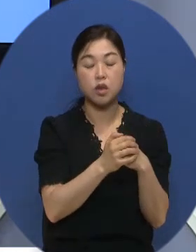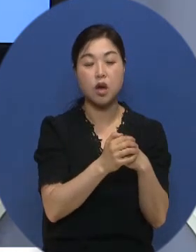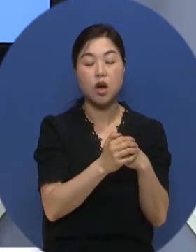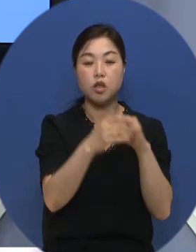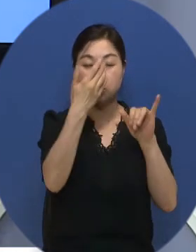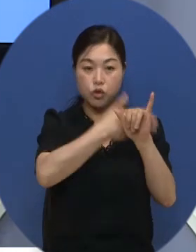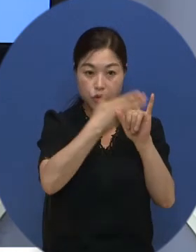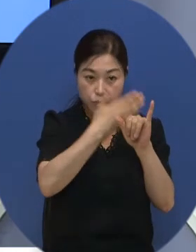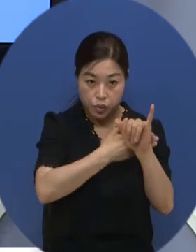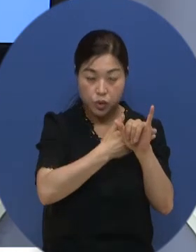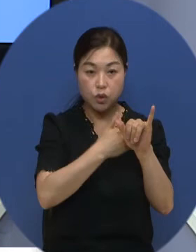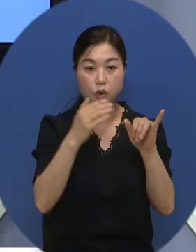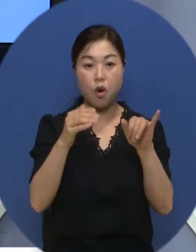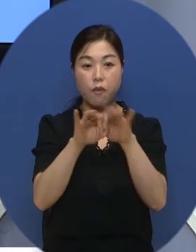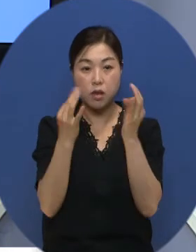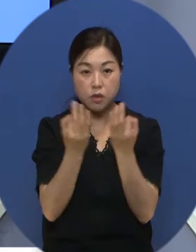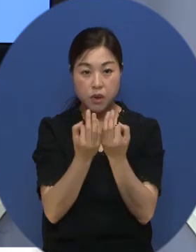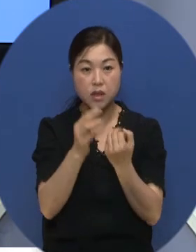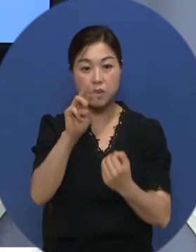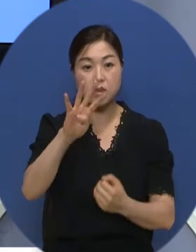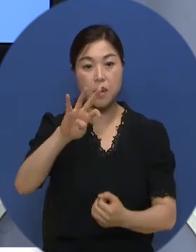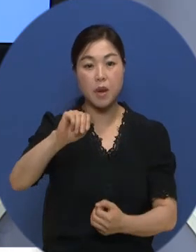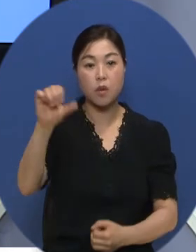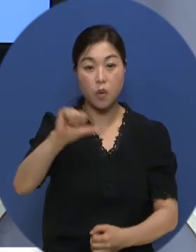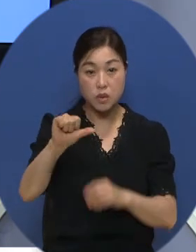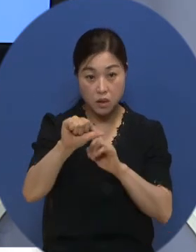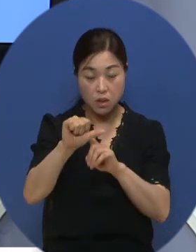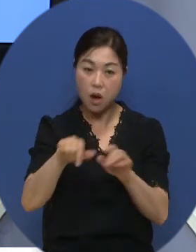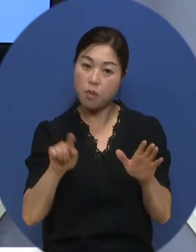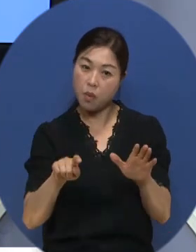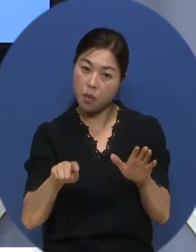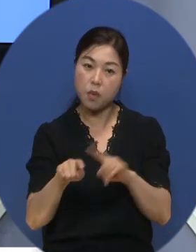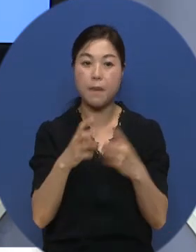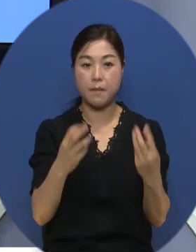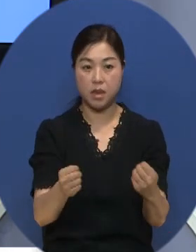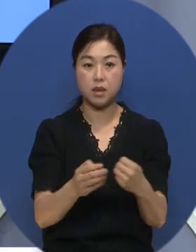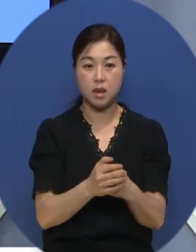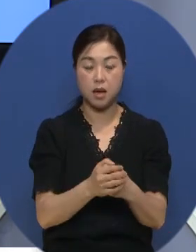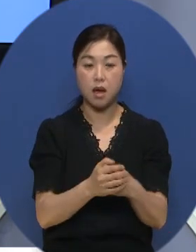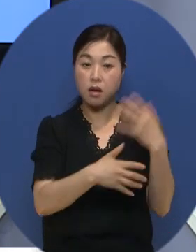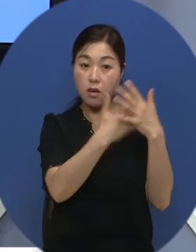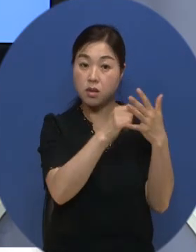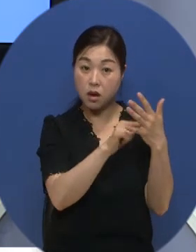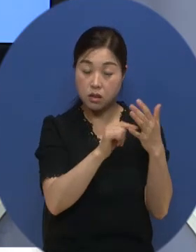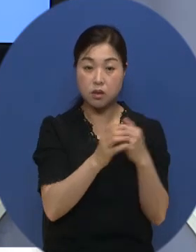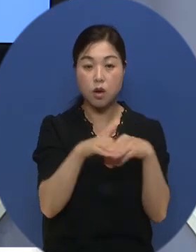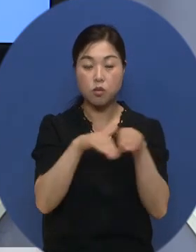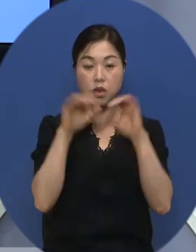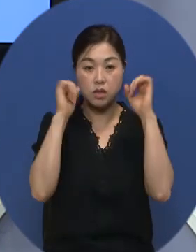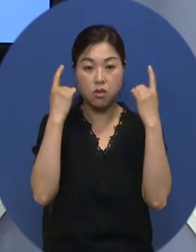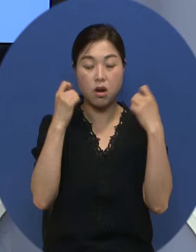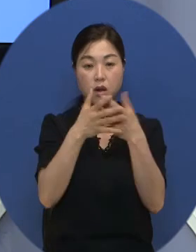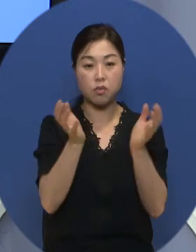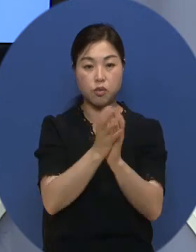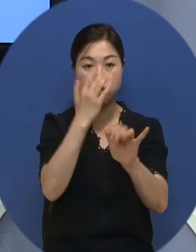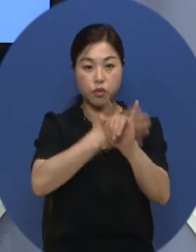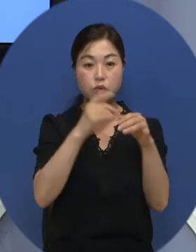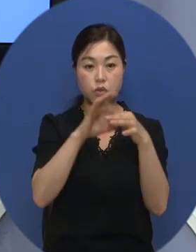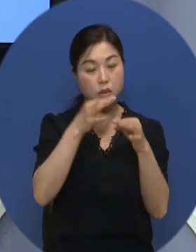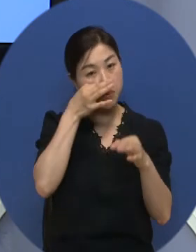5천 건에 달하는 조회수를 기록하고 있습니다 해당 영상은 문체부 유튜브를 통해 확인할 수 있습니다